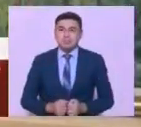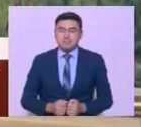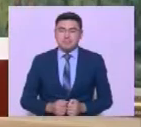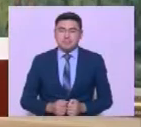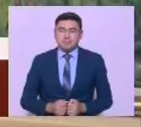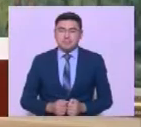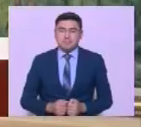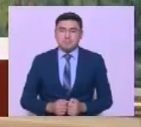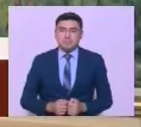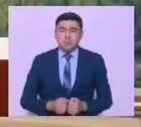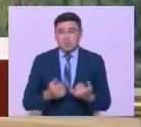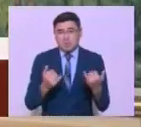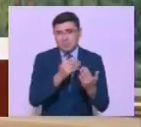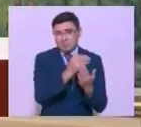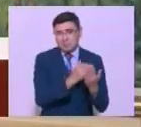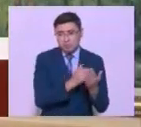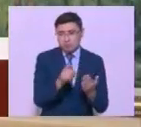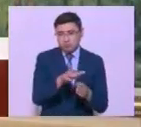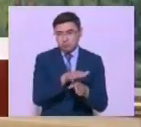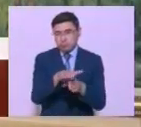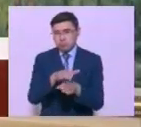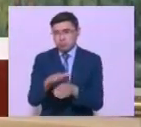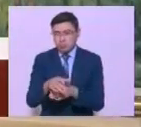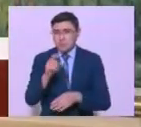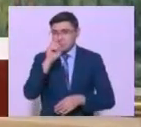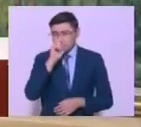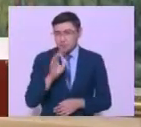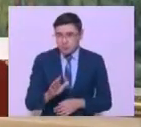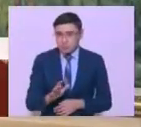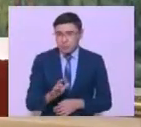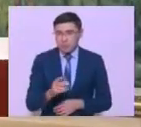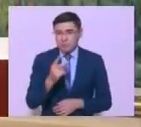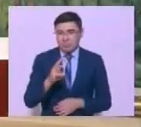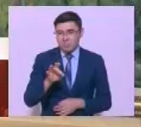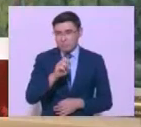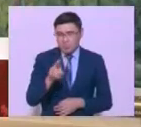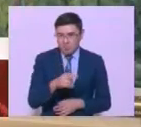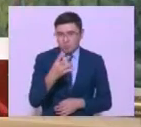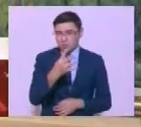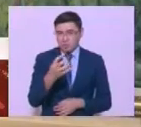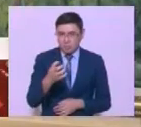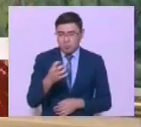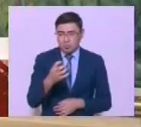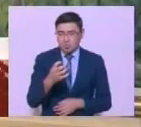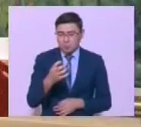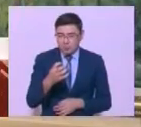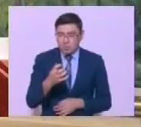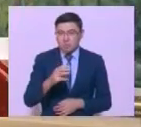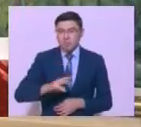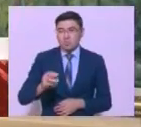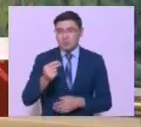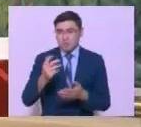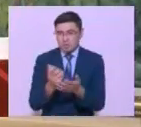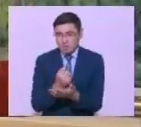деңгейі жақсы деп айтуға болады. 1-2 миллиард өткен жылы алынған, толықтай игерілген. Соның